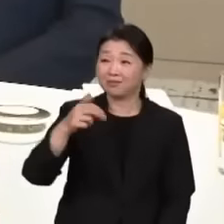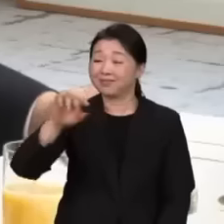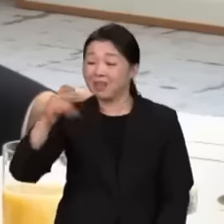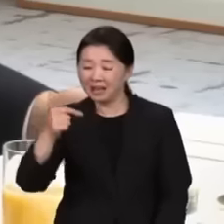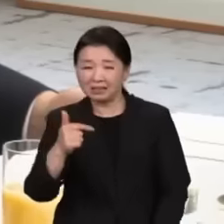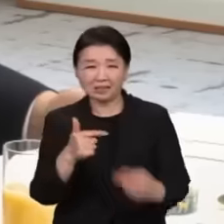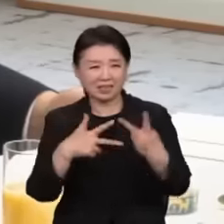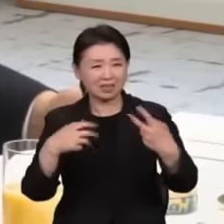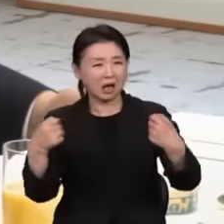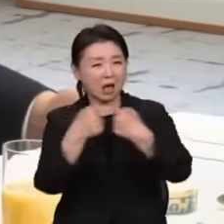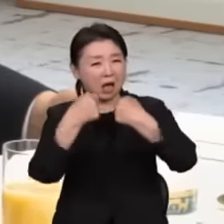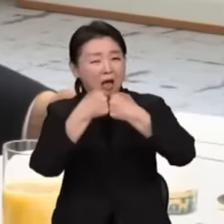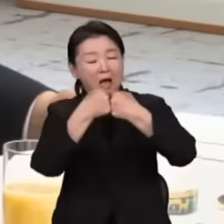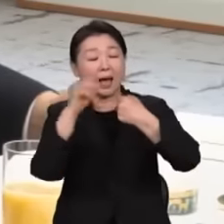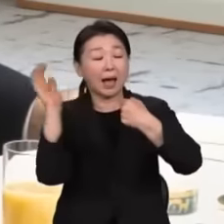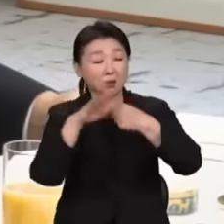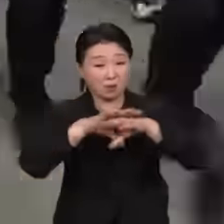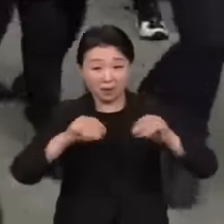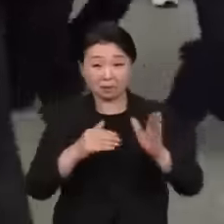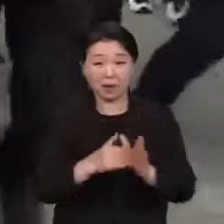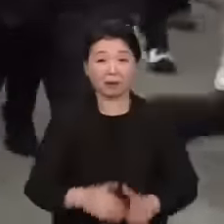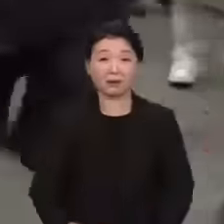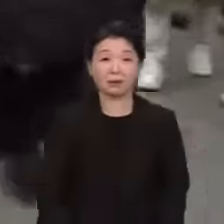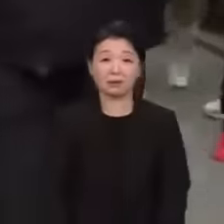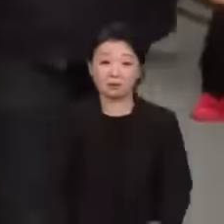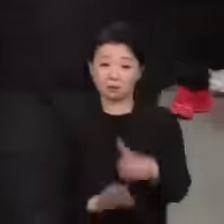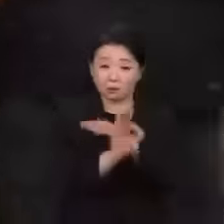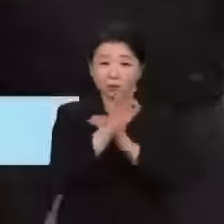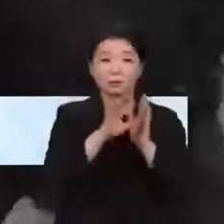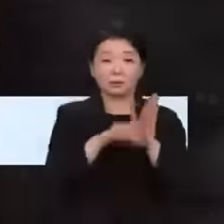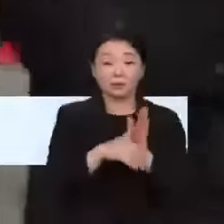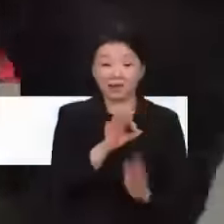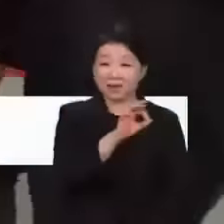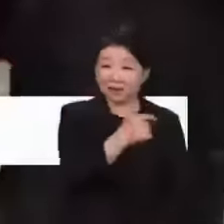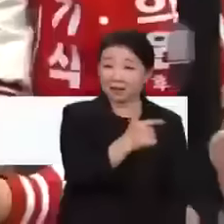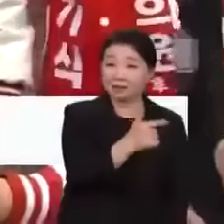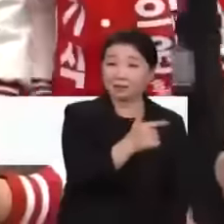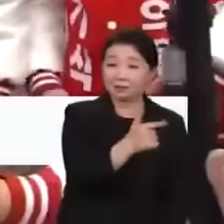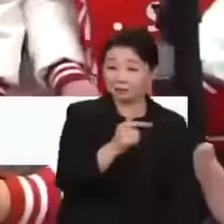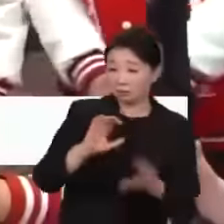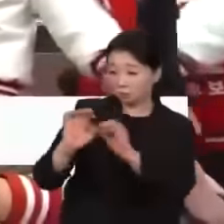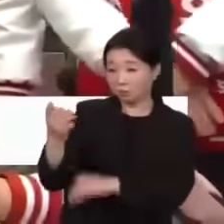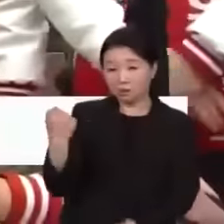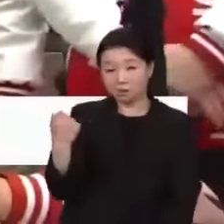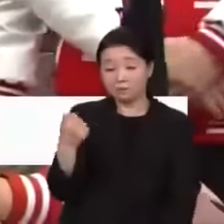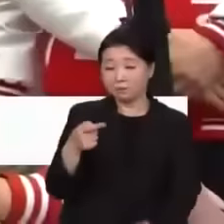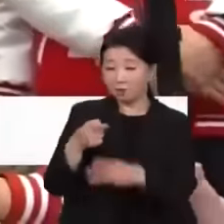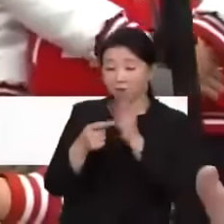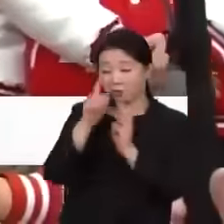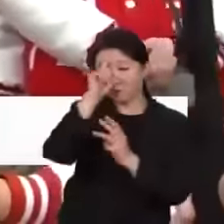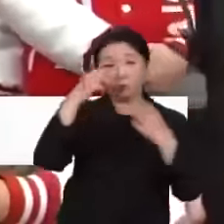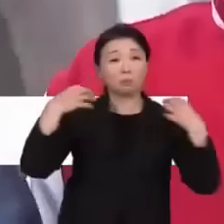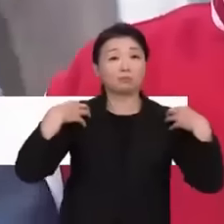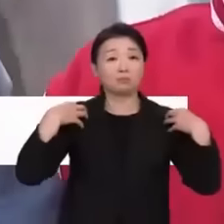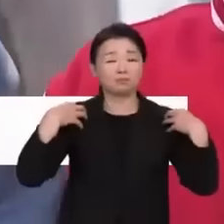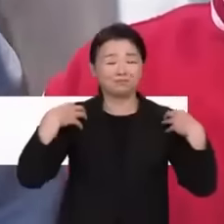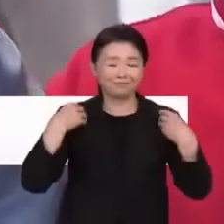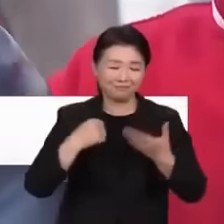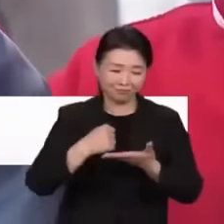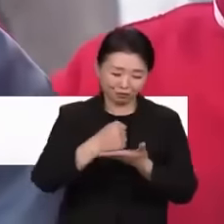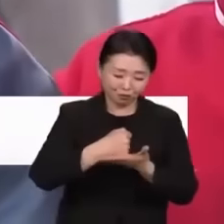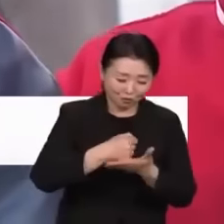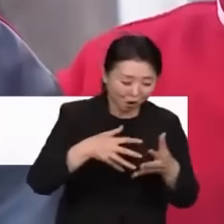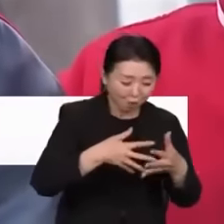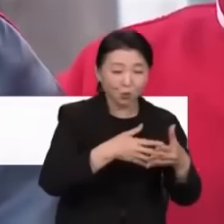충돌은 일단락되는 듯했습니다. 오전까지만 해도 한 위원장은 국민의힘과 윤석열 정부는 운명